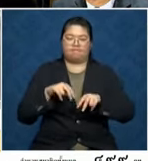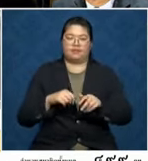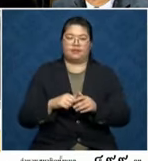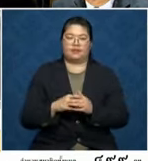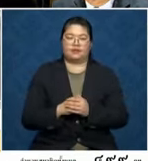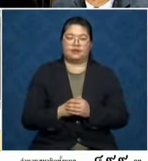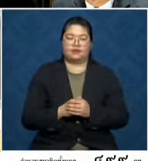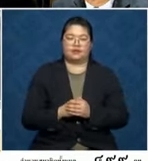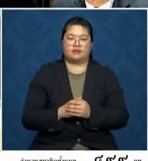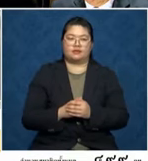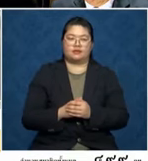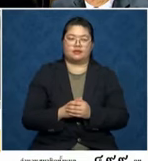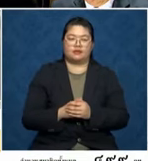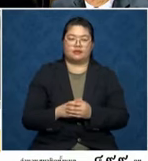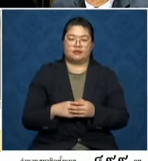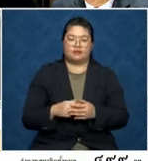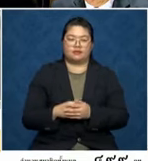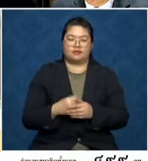แทนนายกรัฐมนตรี